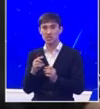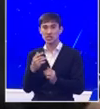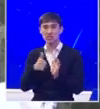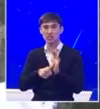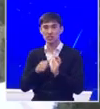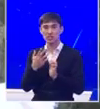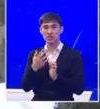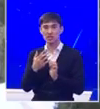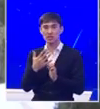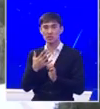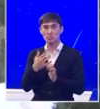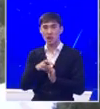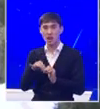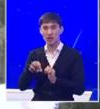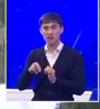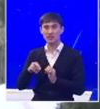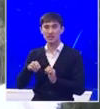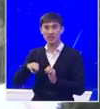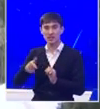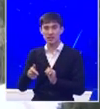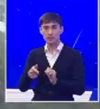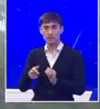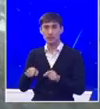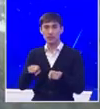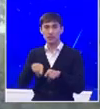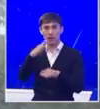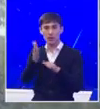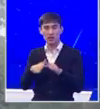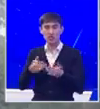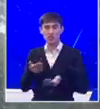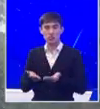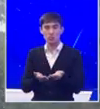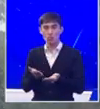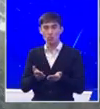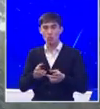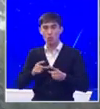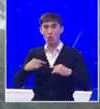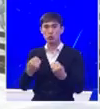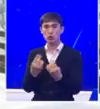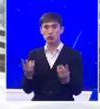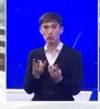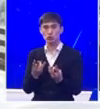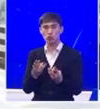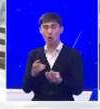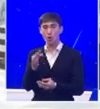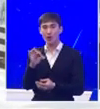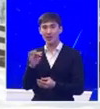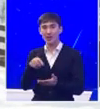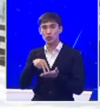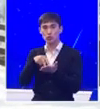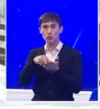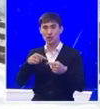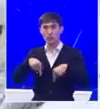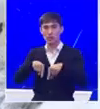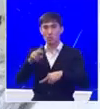тенге. Водообеспечение и водоотведение также нужно горнолыжному комплексу Ой-Карагай. В планах руководства туристического объекта построить